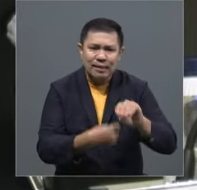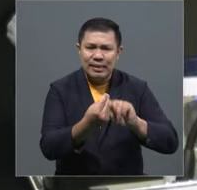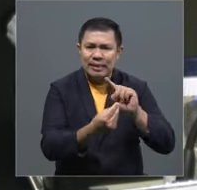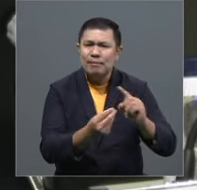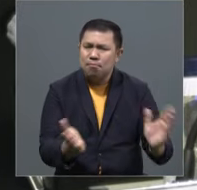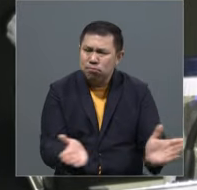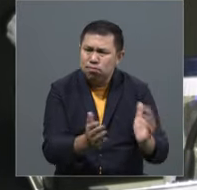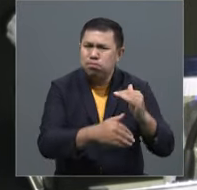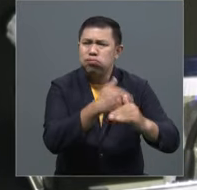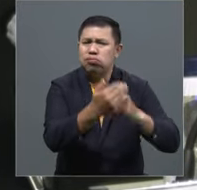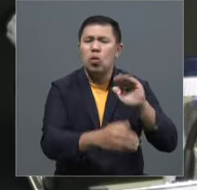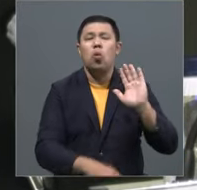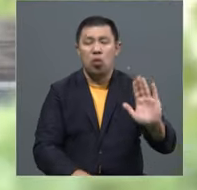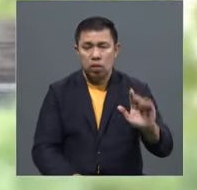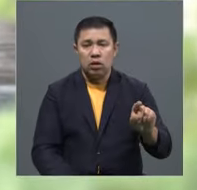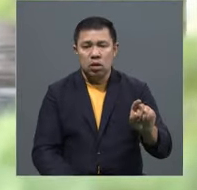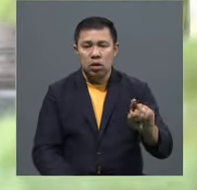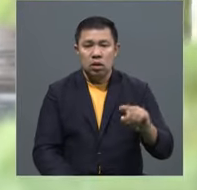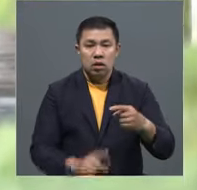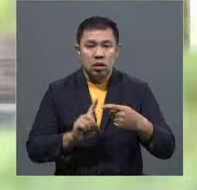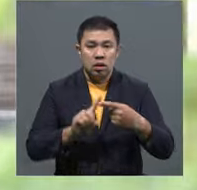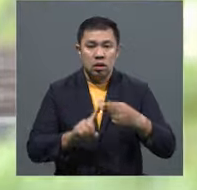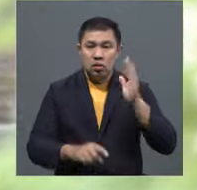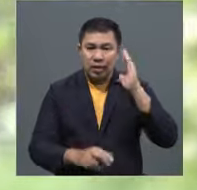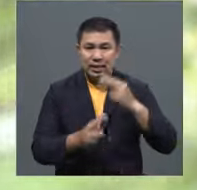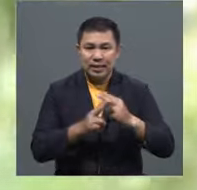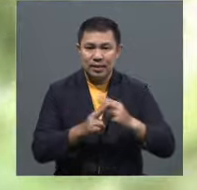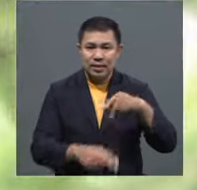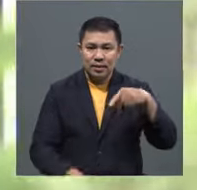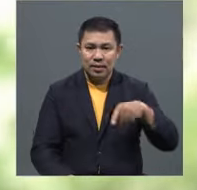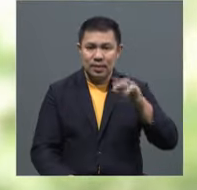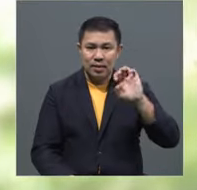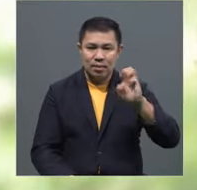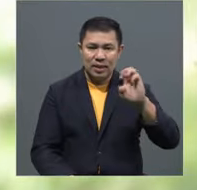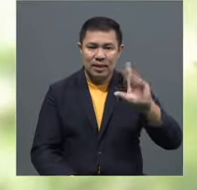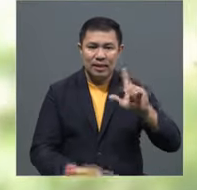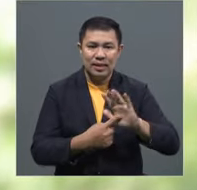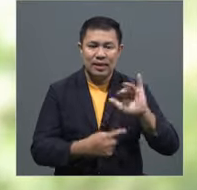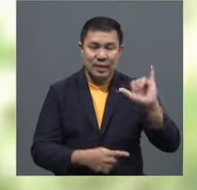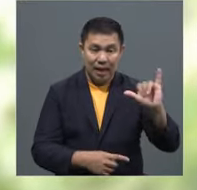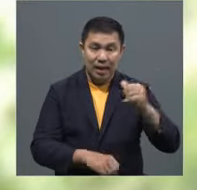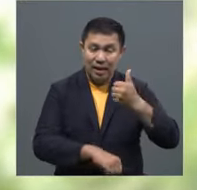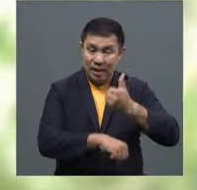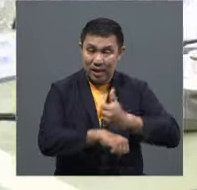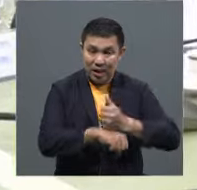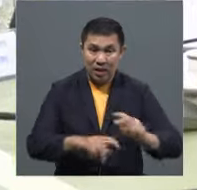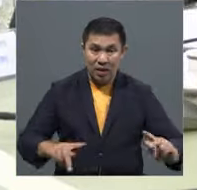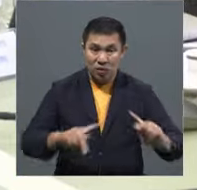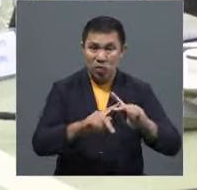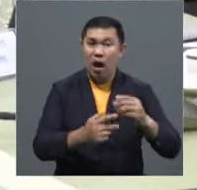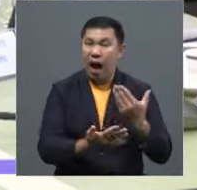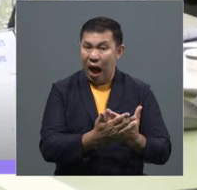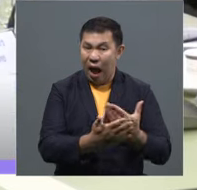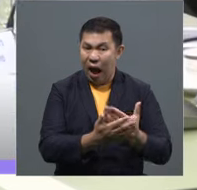ศักยภาพขณะที่คุณพิชัยชุณหวชิรรัฐมนตรีว่าการกระทรวงกันคลังนะครับให้